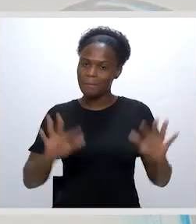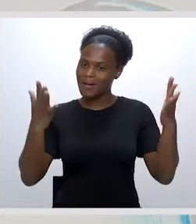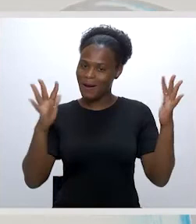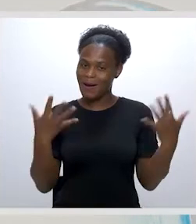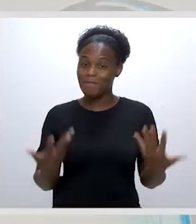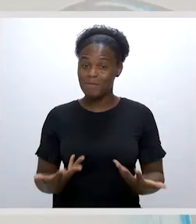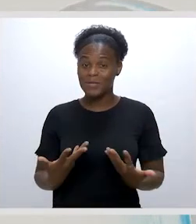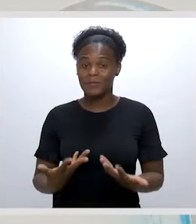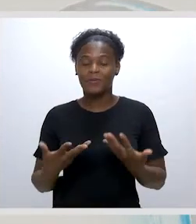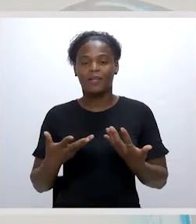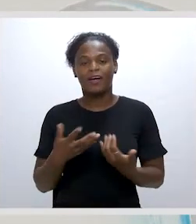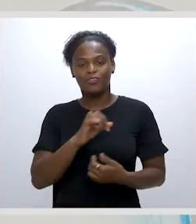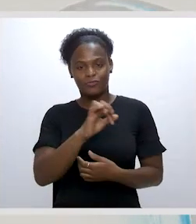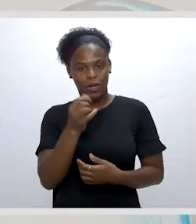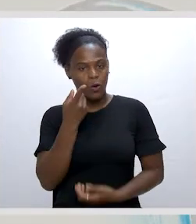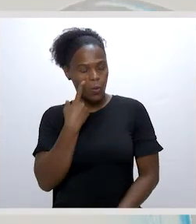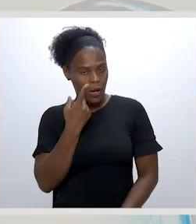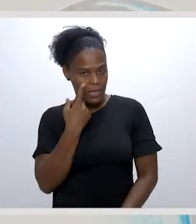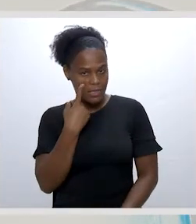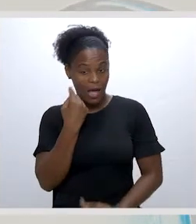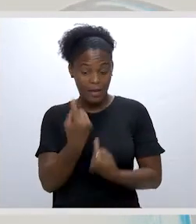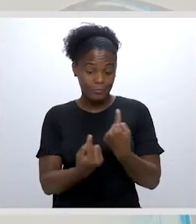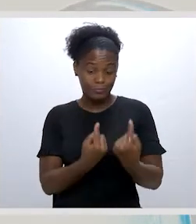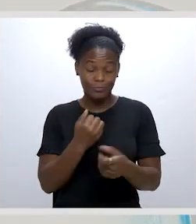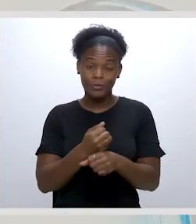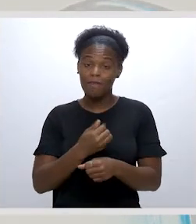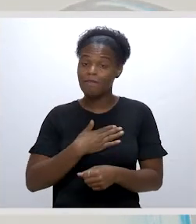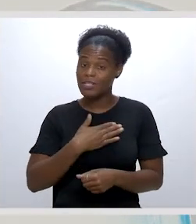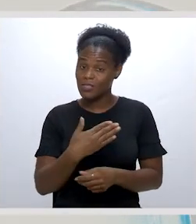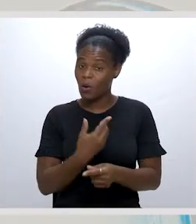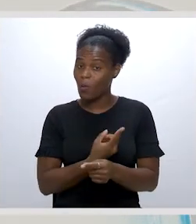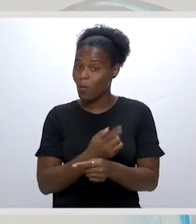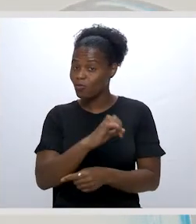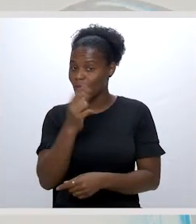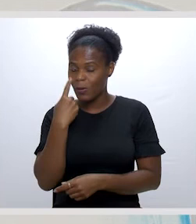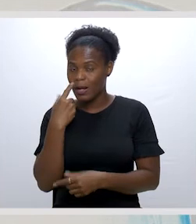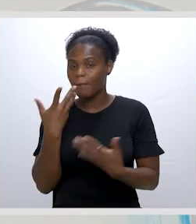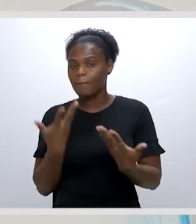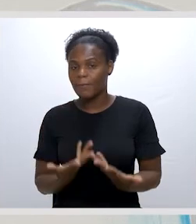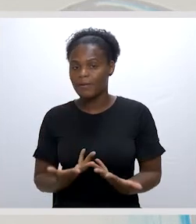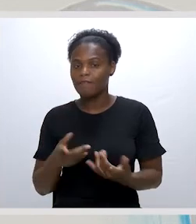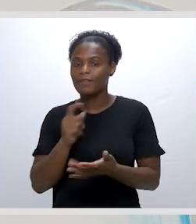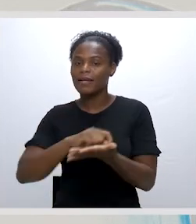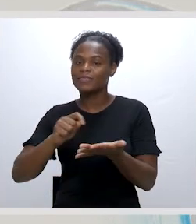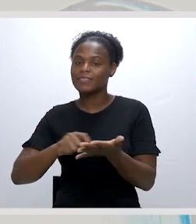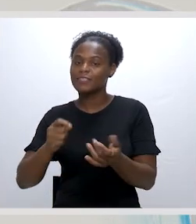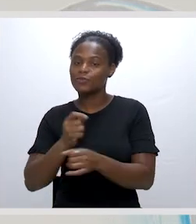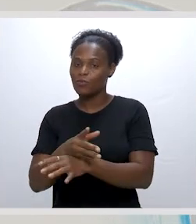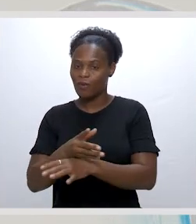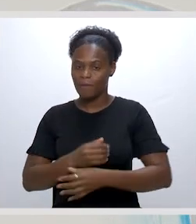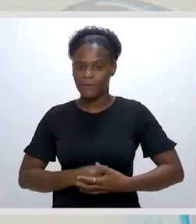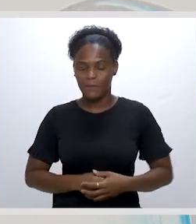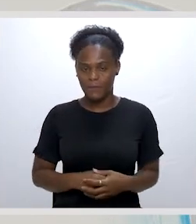Bravo! Maintenant, vous connaissez quelques métiers et on passe à l'exercice